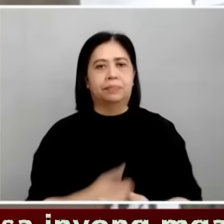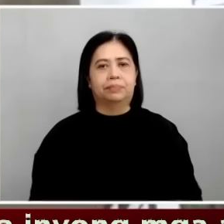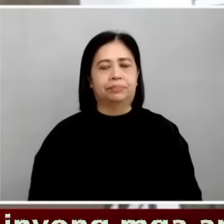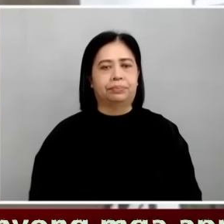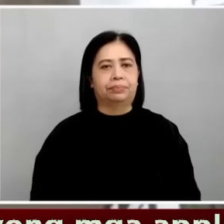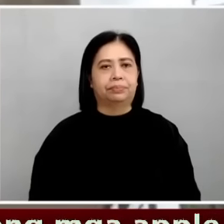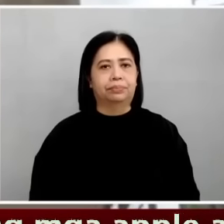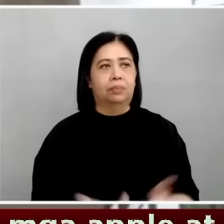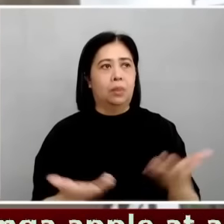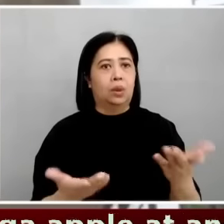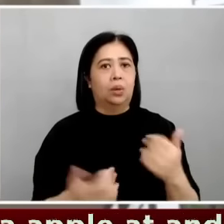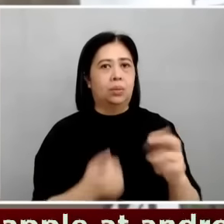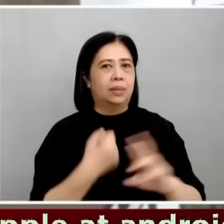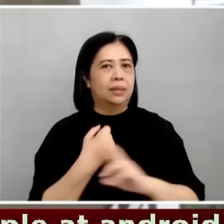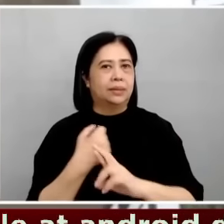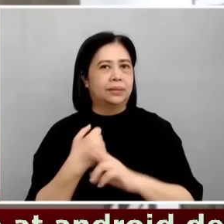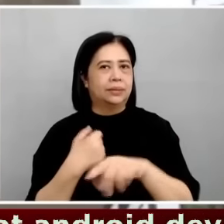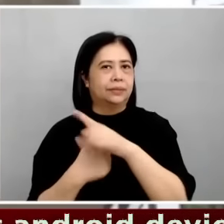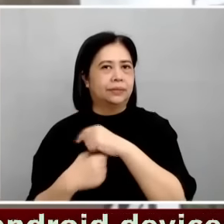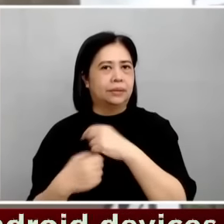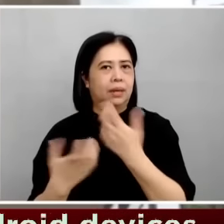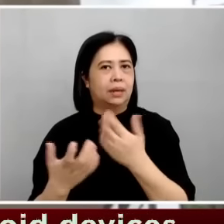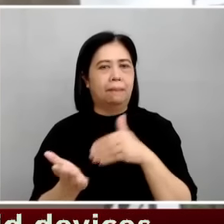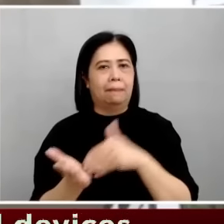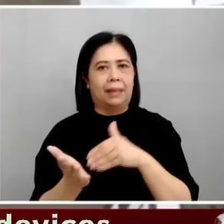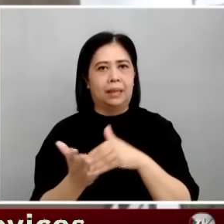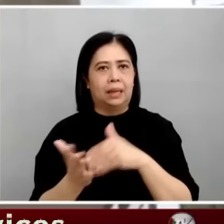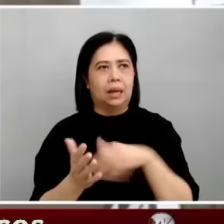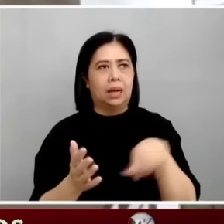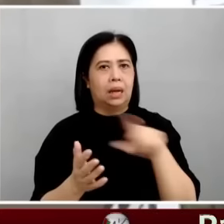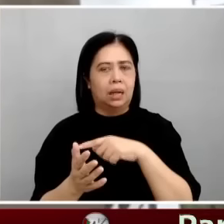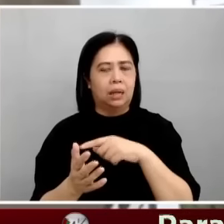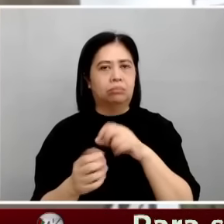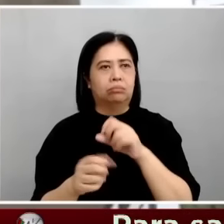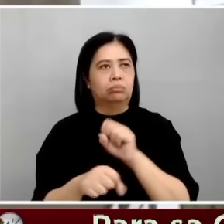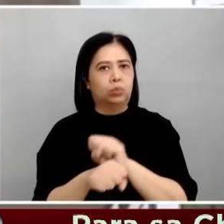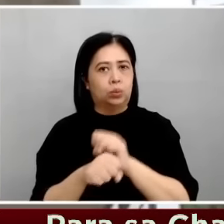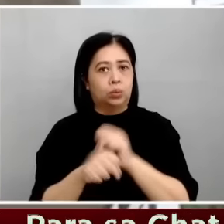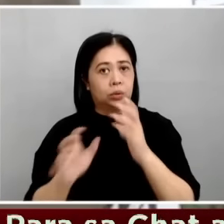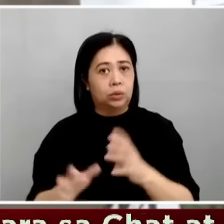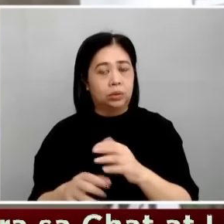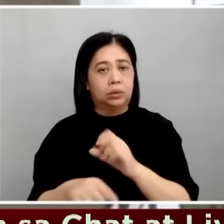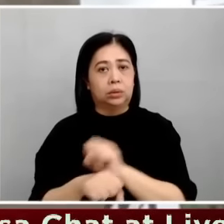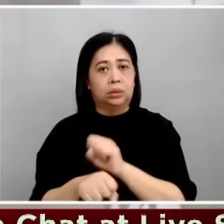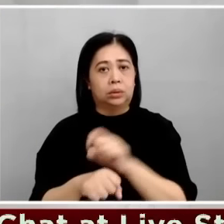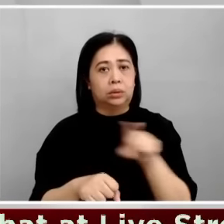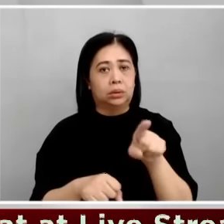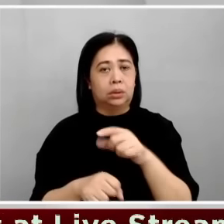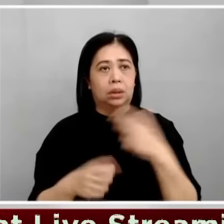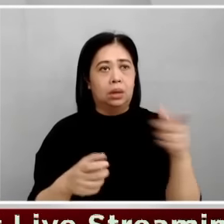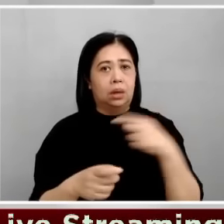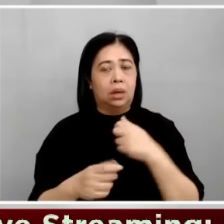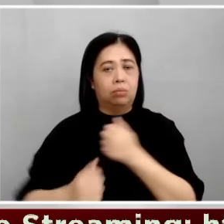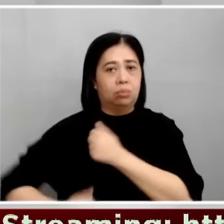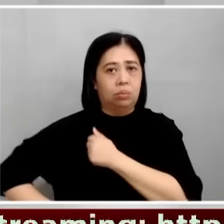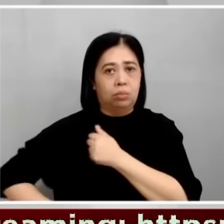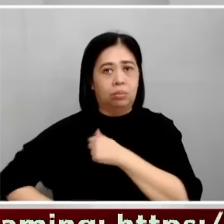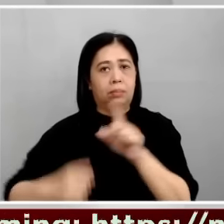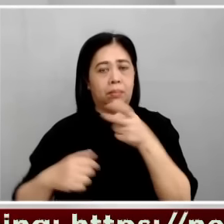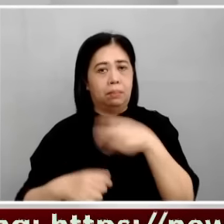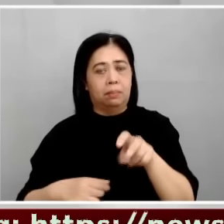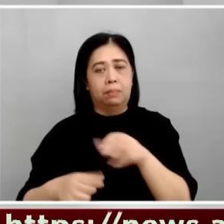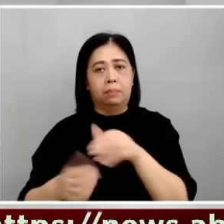mga reservists natin sa medical field, pati na yung mga medical personnel natin in uniform. Nasa higit 10 milyong individual